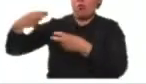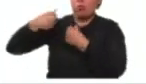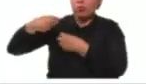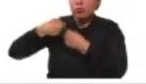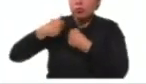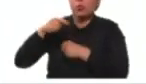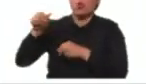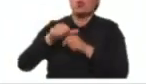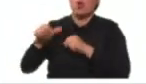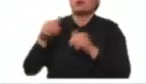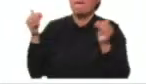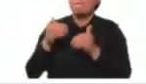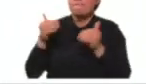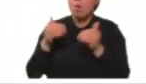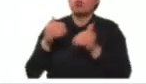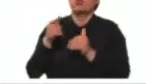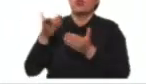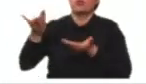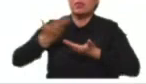To jest narzędzie, które